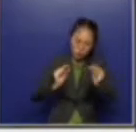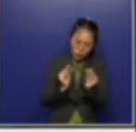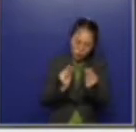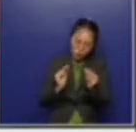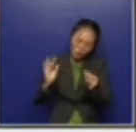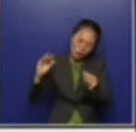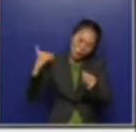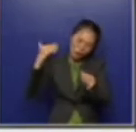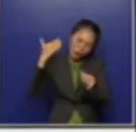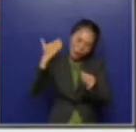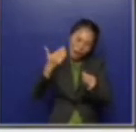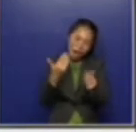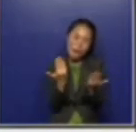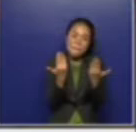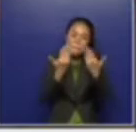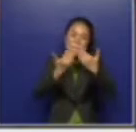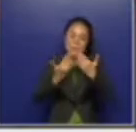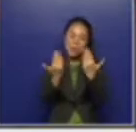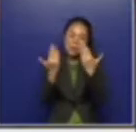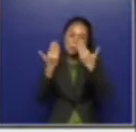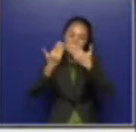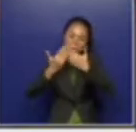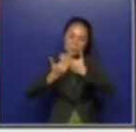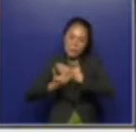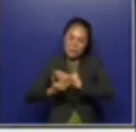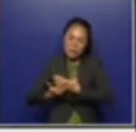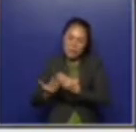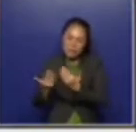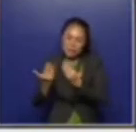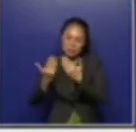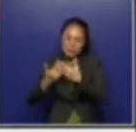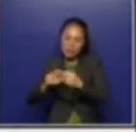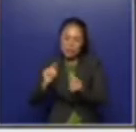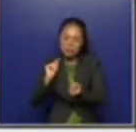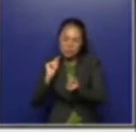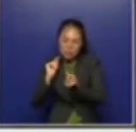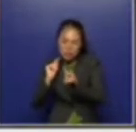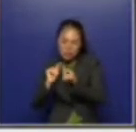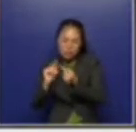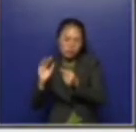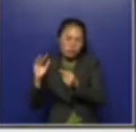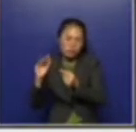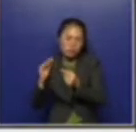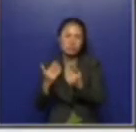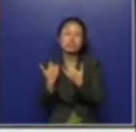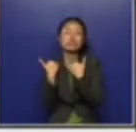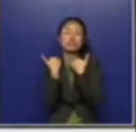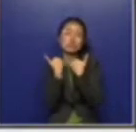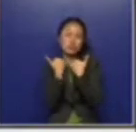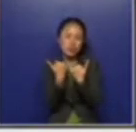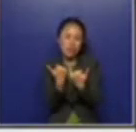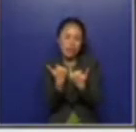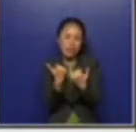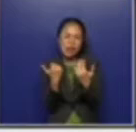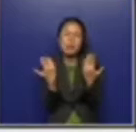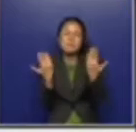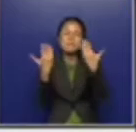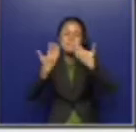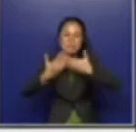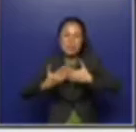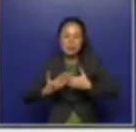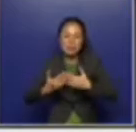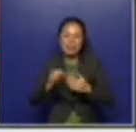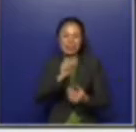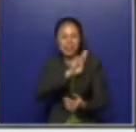ฐสภาแบบนี้แล้วจากนั้นก็ทำไปถึง UHF Ultra High Frequency จนกระทั่งไปถึงระบบดิจิตอล